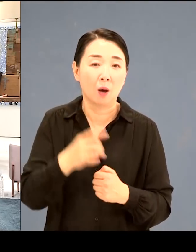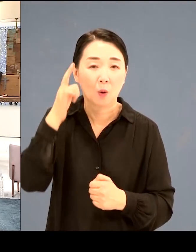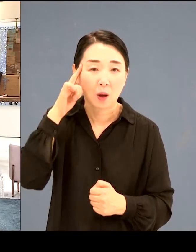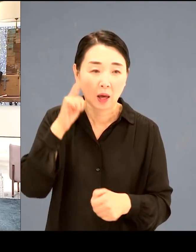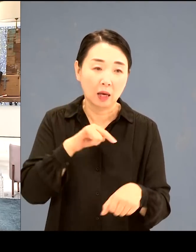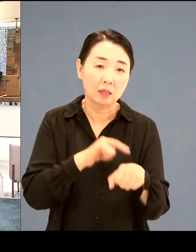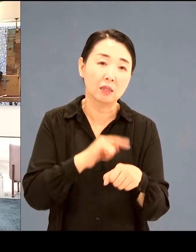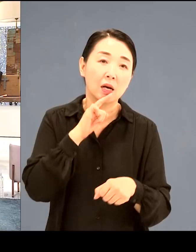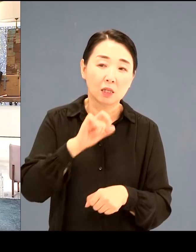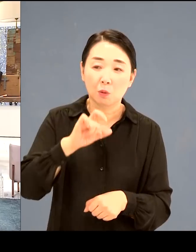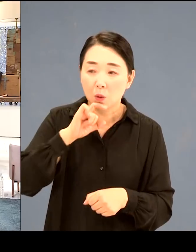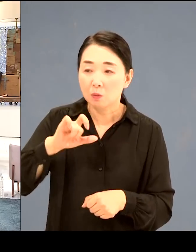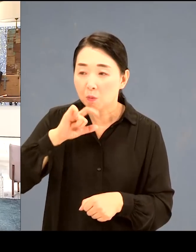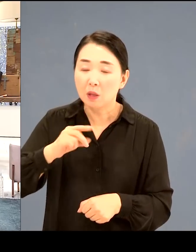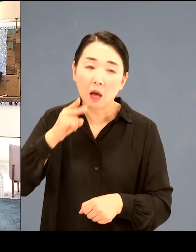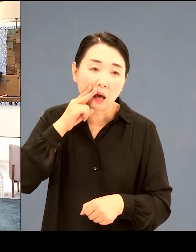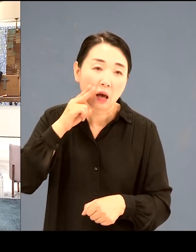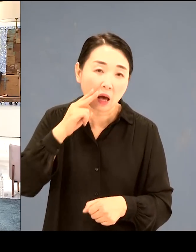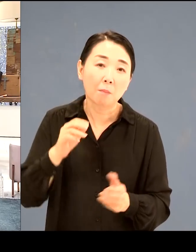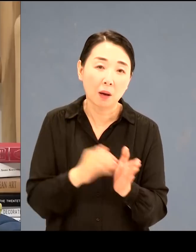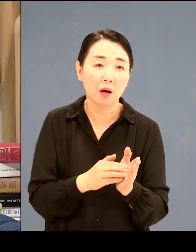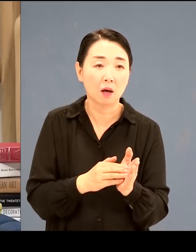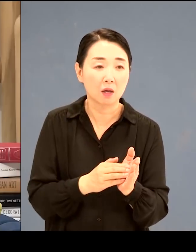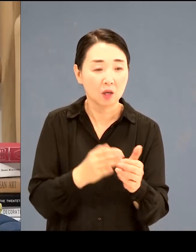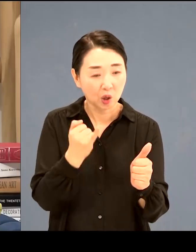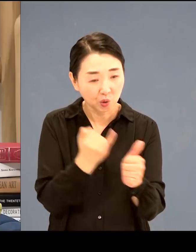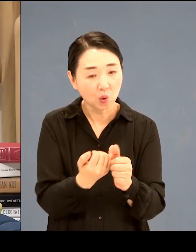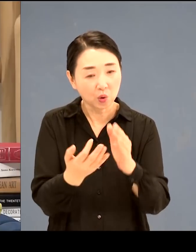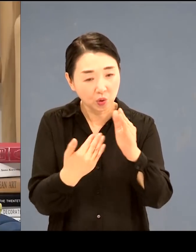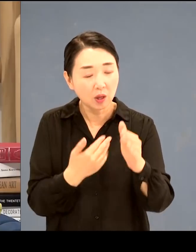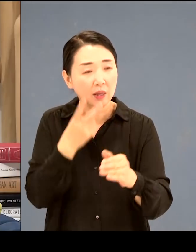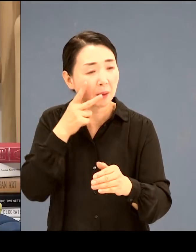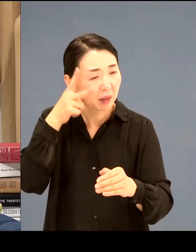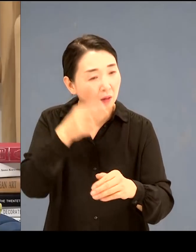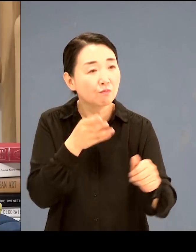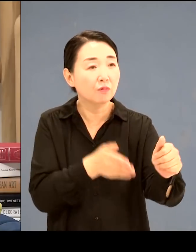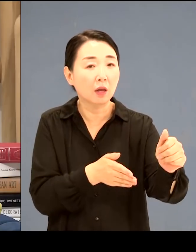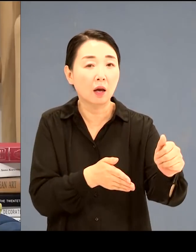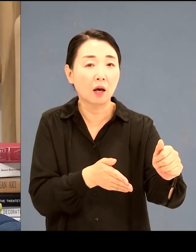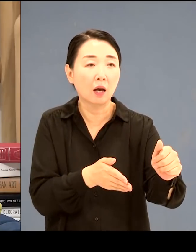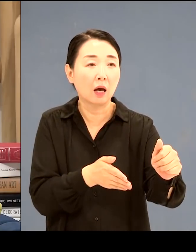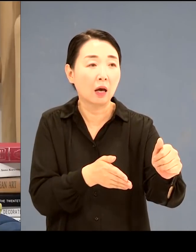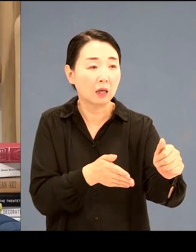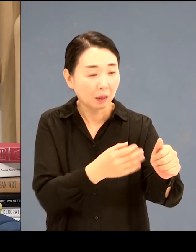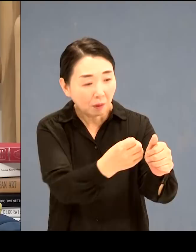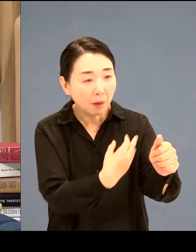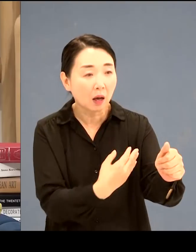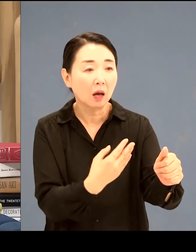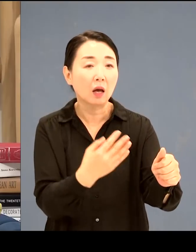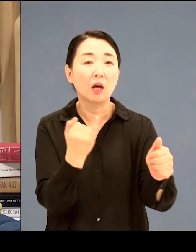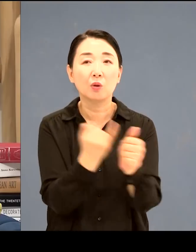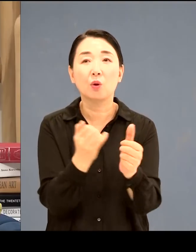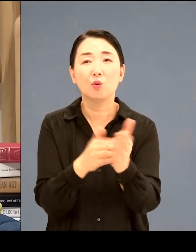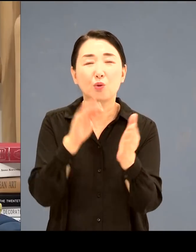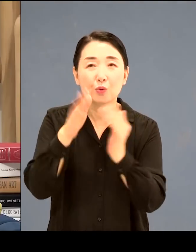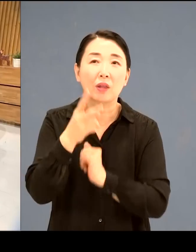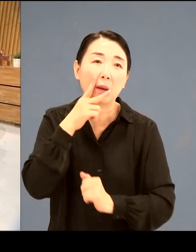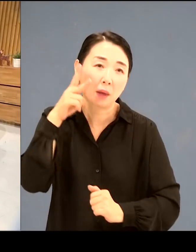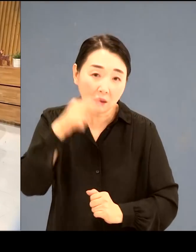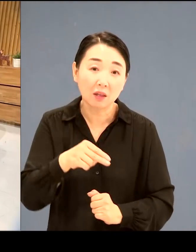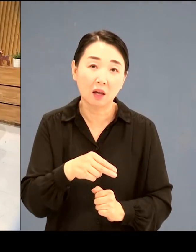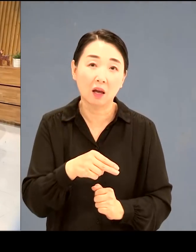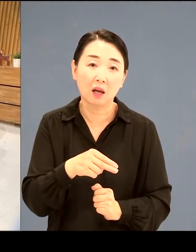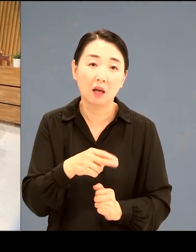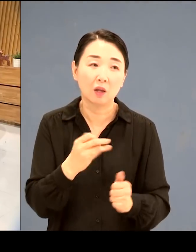피고 결혼하기 전에 내가 담배를 끊어라. 네. 네. 결혼하고 나서 끊겠다. 결혼하고 나서 담배를 끊어라.